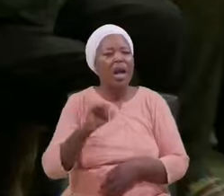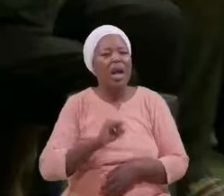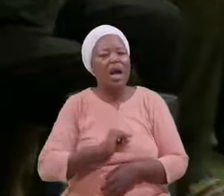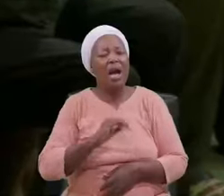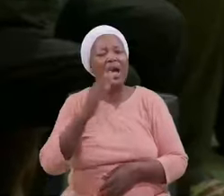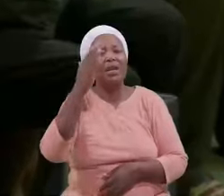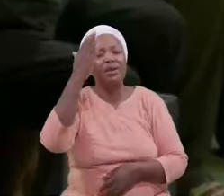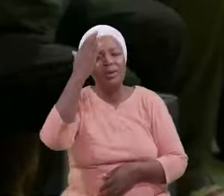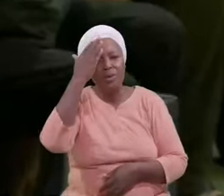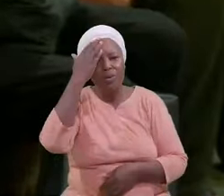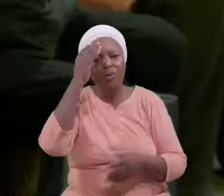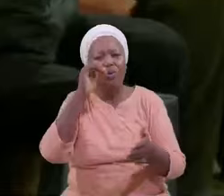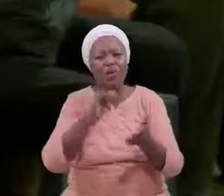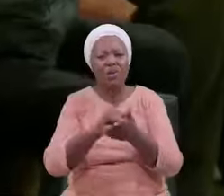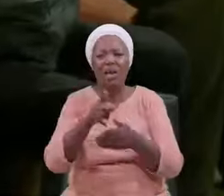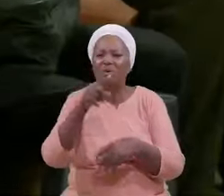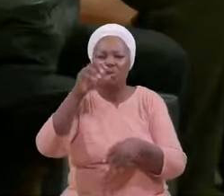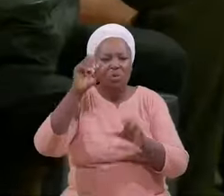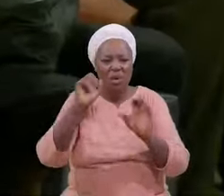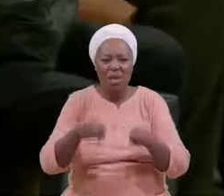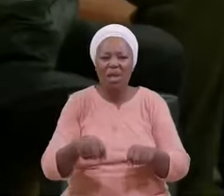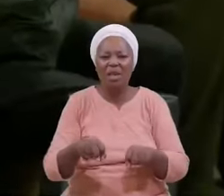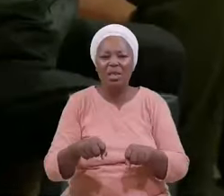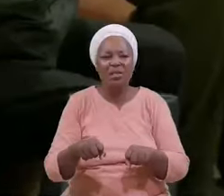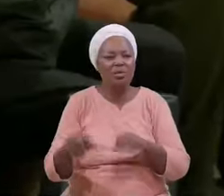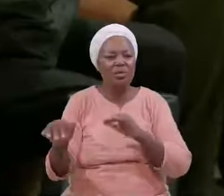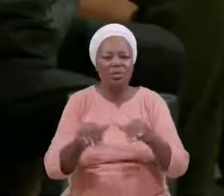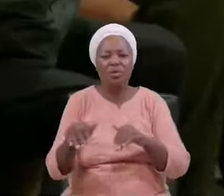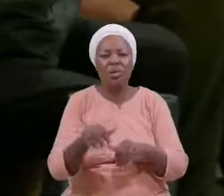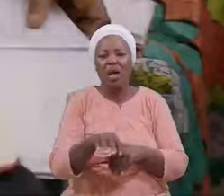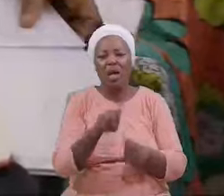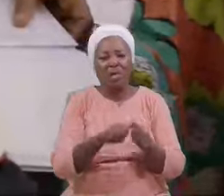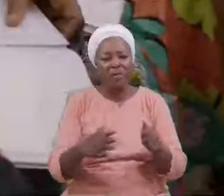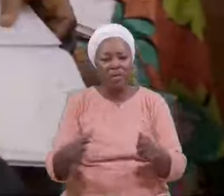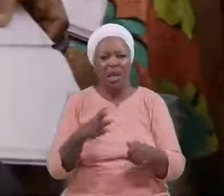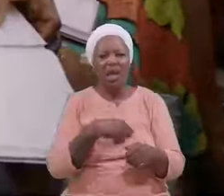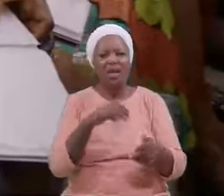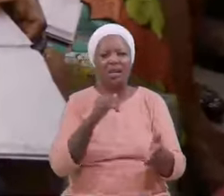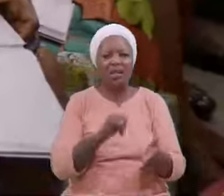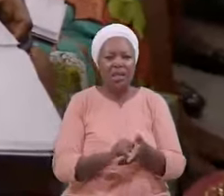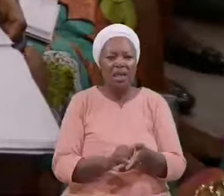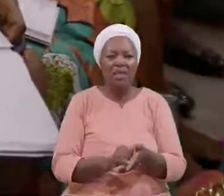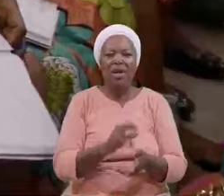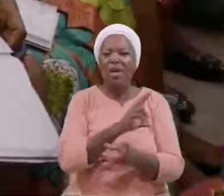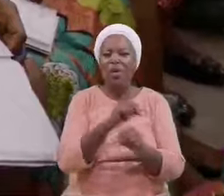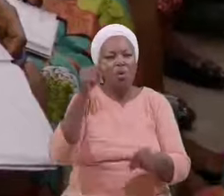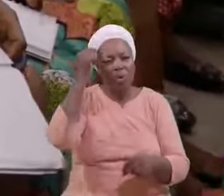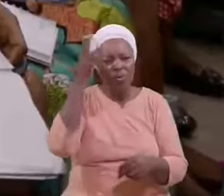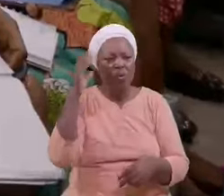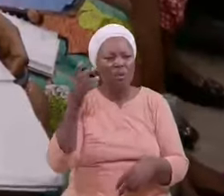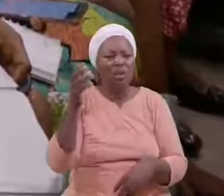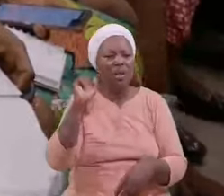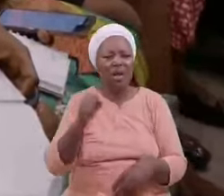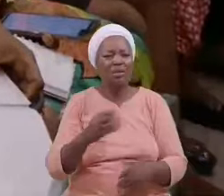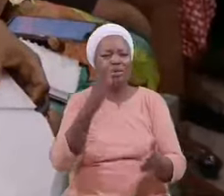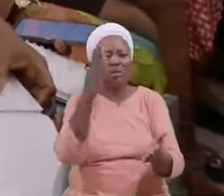peux tout et que rien ne s'oppose à tes pensées.